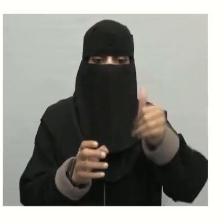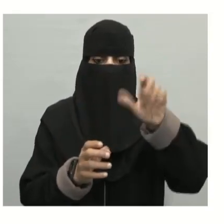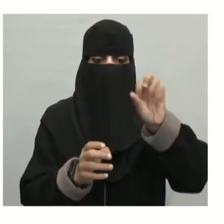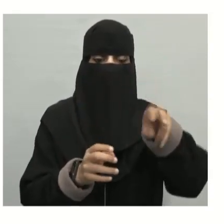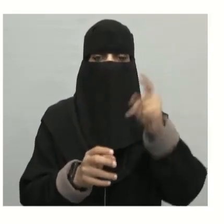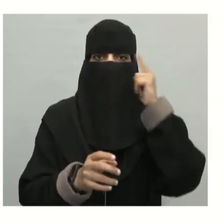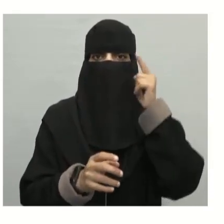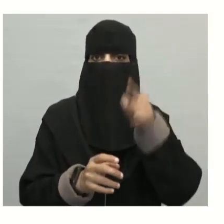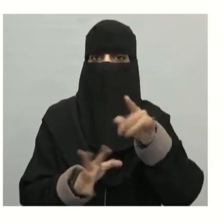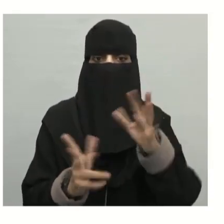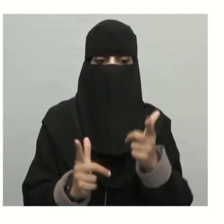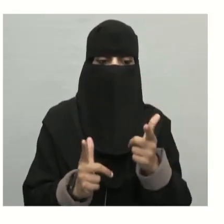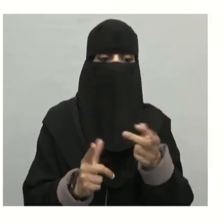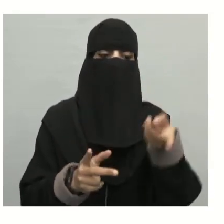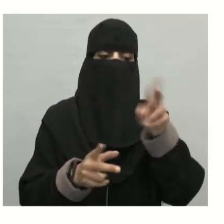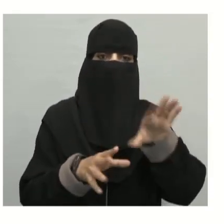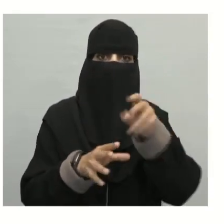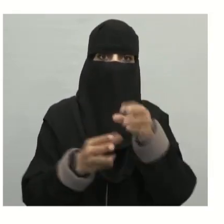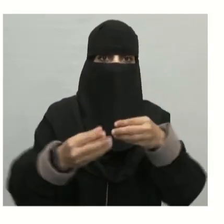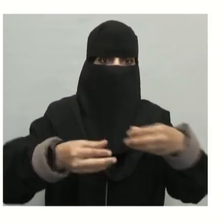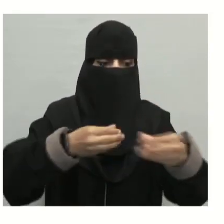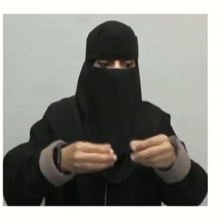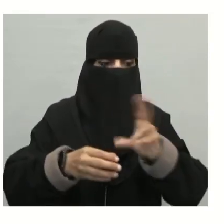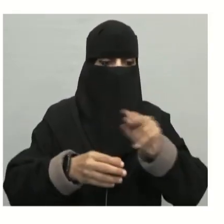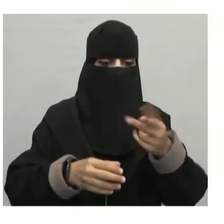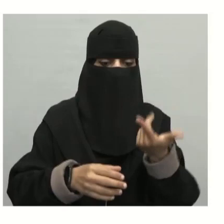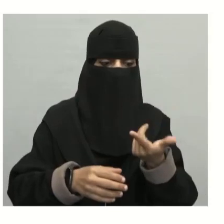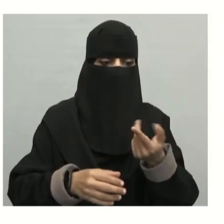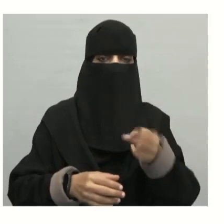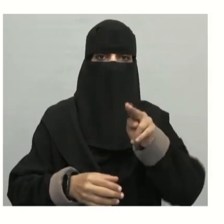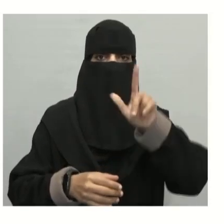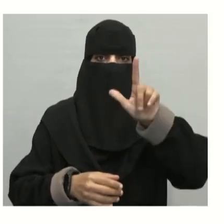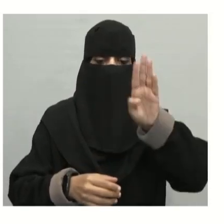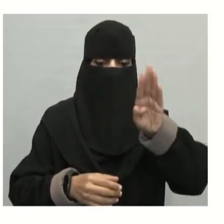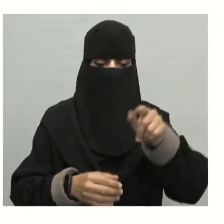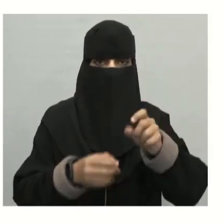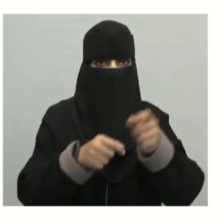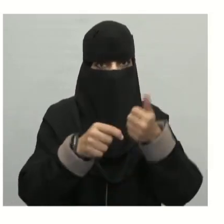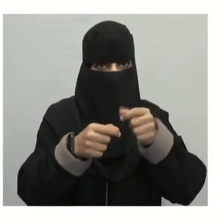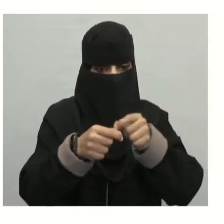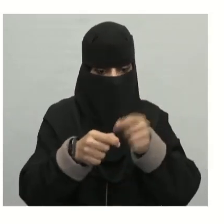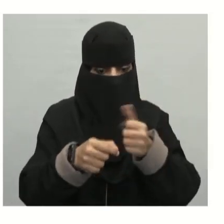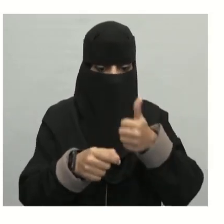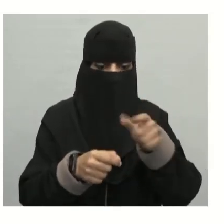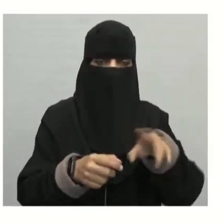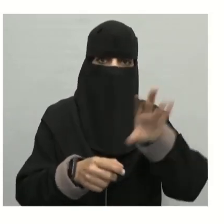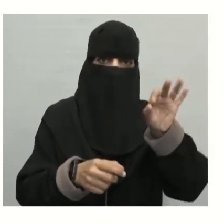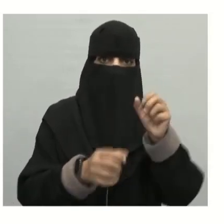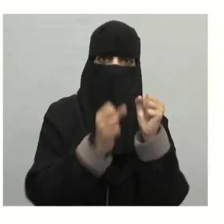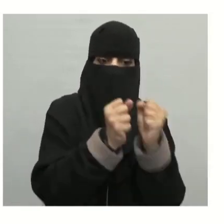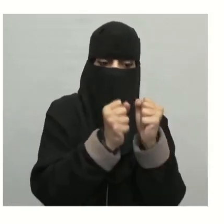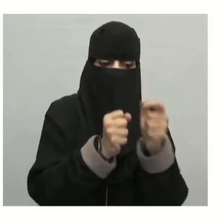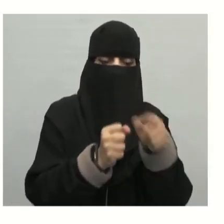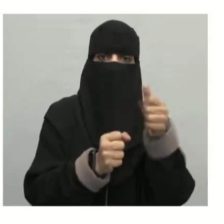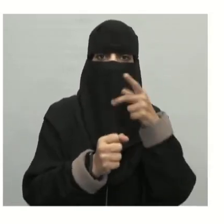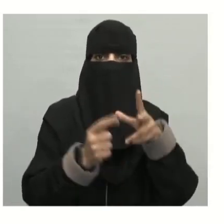من مميزات المعادن ايضا ان بعضها طري مثل الترك ويمكن خدشه بالظفر بعضها الاخر قاسم جدا ويمكن